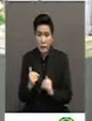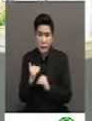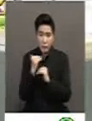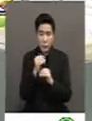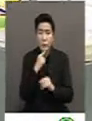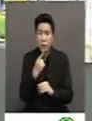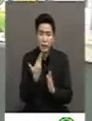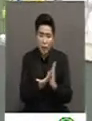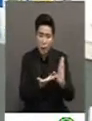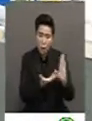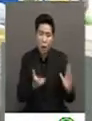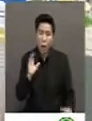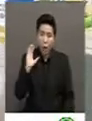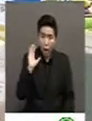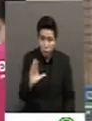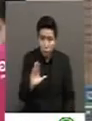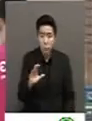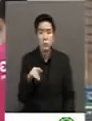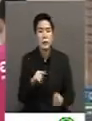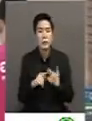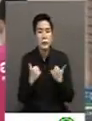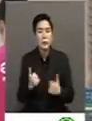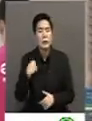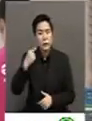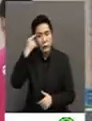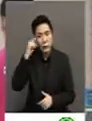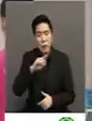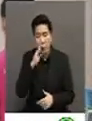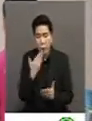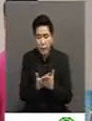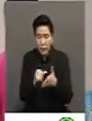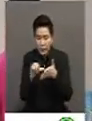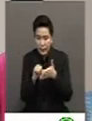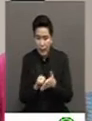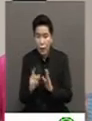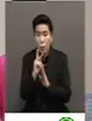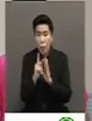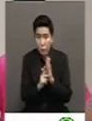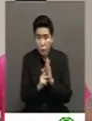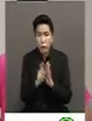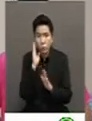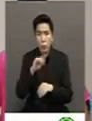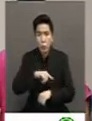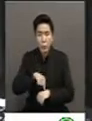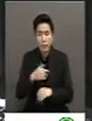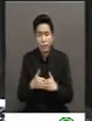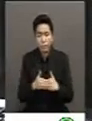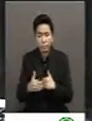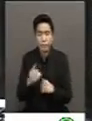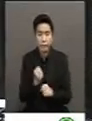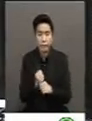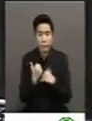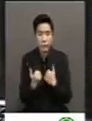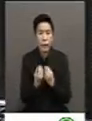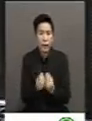ชัดเจนว่าห้ามถอนเงินระหว่างการเป็นสมาชิกก็คาดการณ์กันนะครับหากมีการปรับแก้เงื่อนไขน่าจะใช้เวลาอีกสักระยะหนึ่งนะครับ